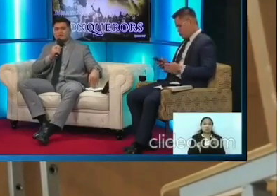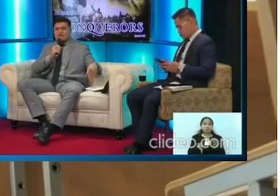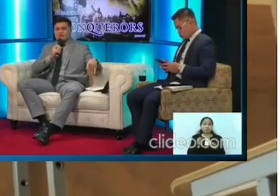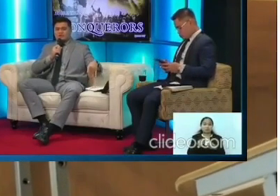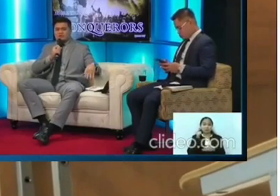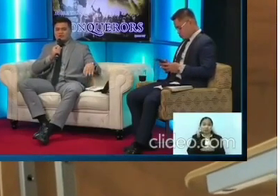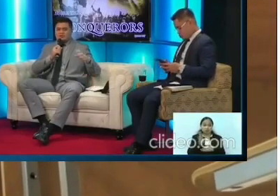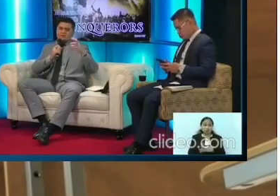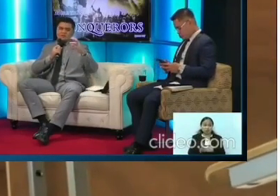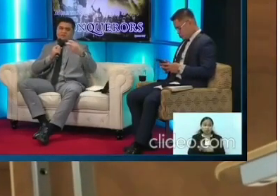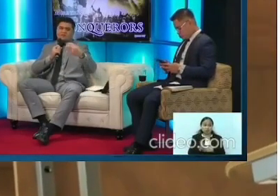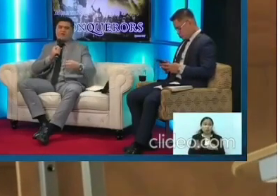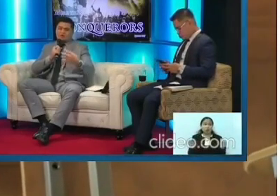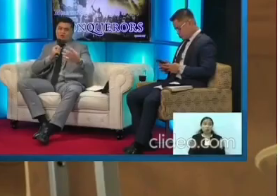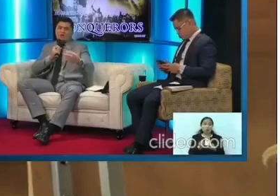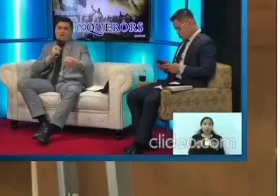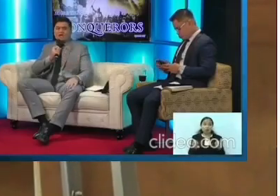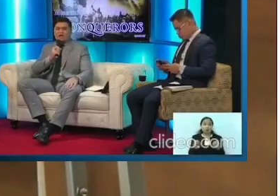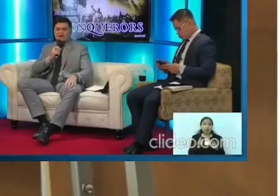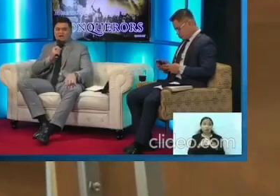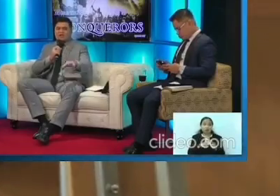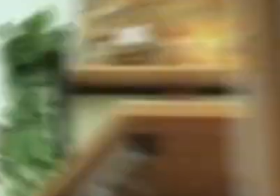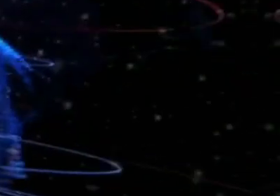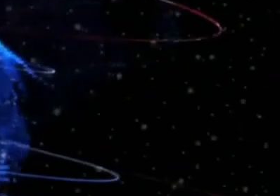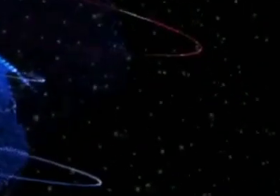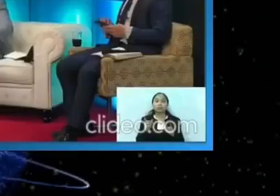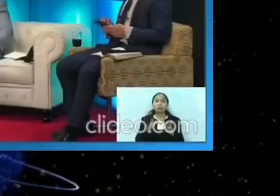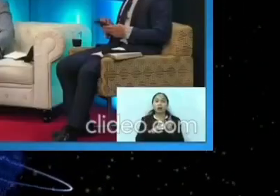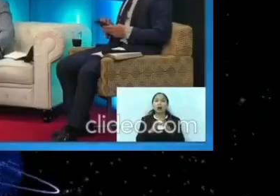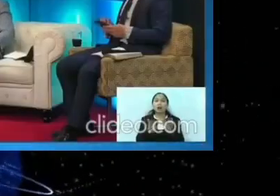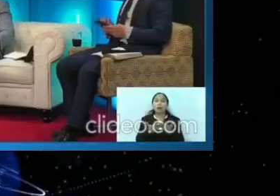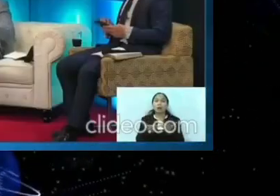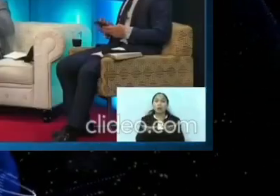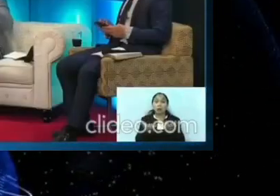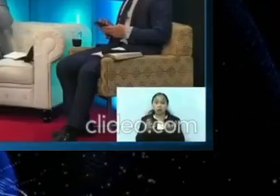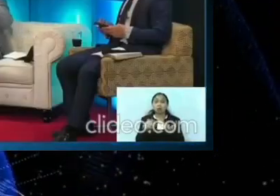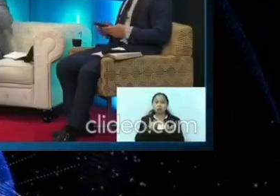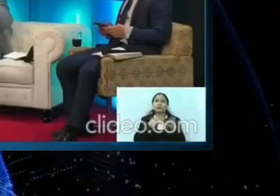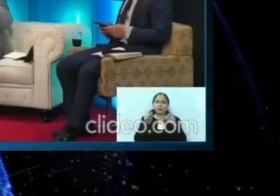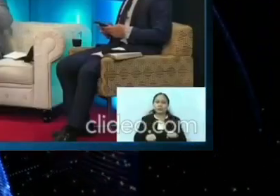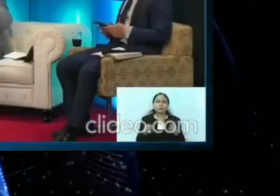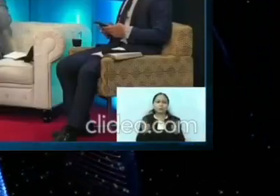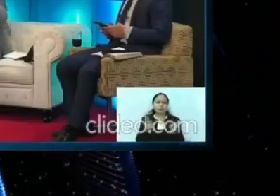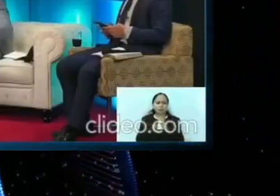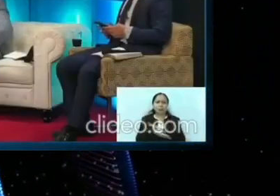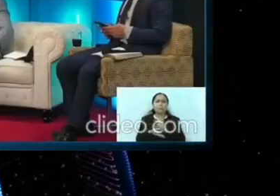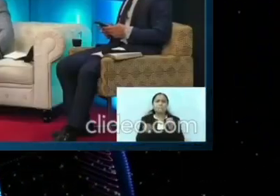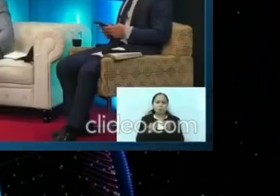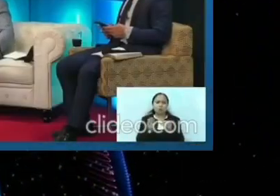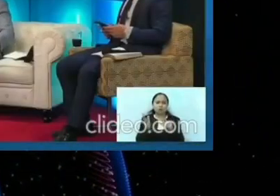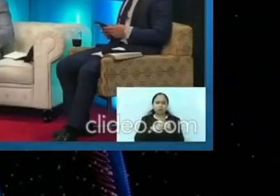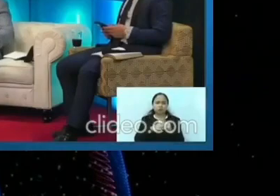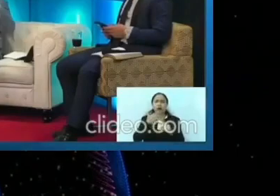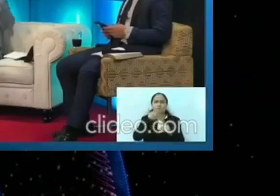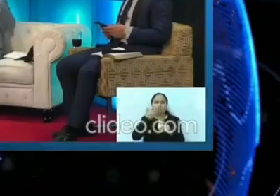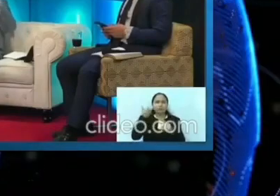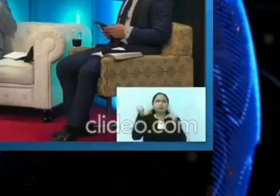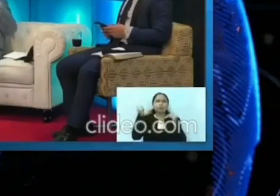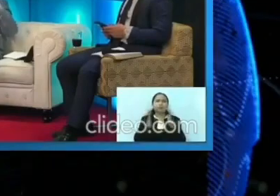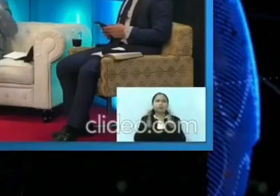doon yung Diyos, yung conqueror ka lang. Hanggang doon ka lang. Kaya dapat young people, pag nanalangin tayo, sabihin natin,